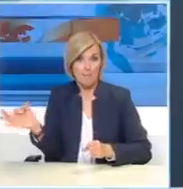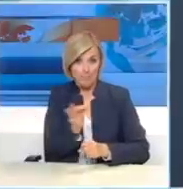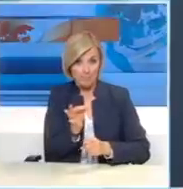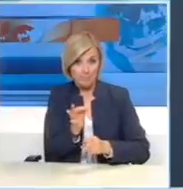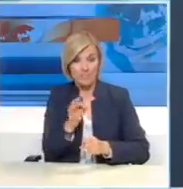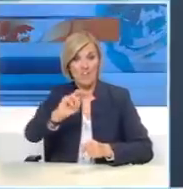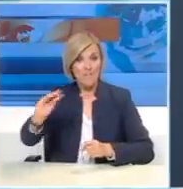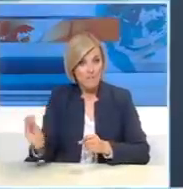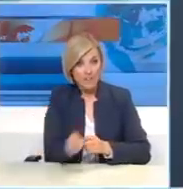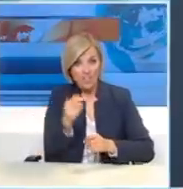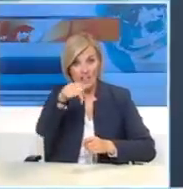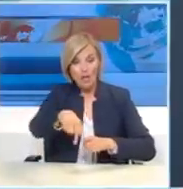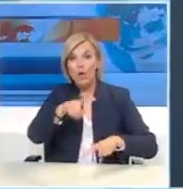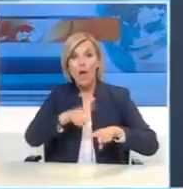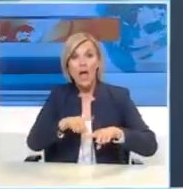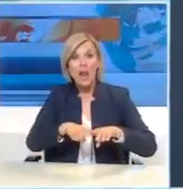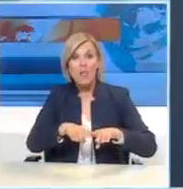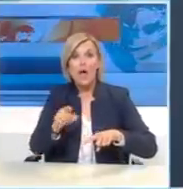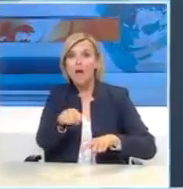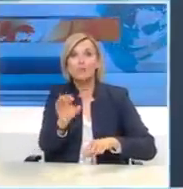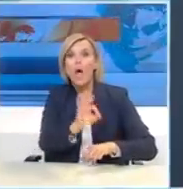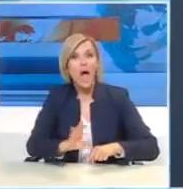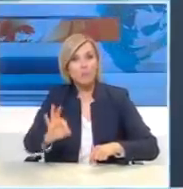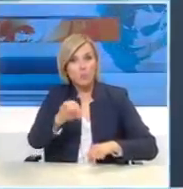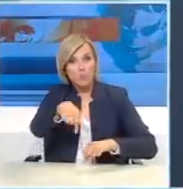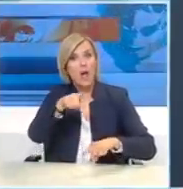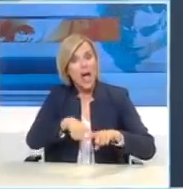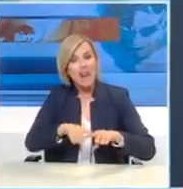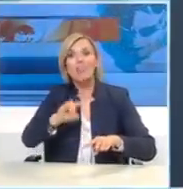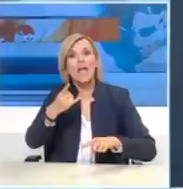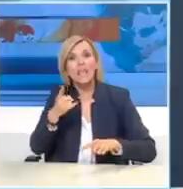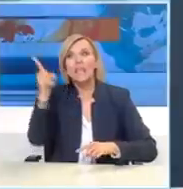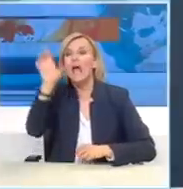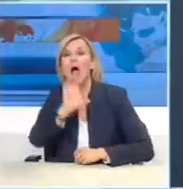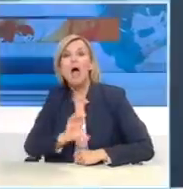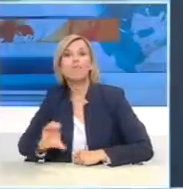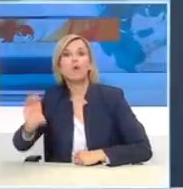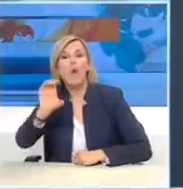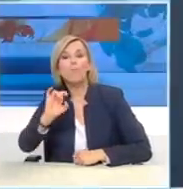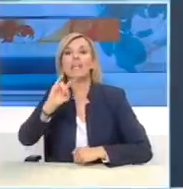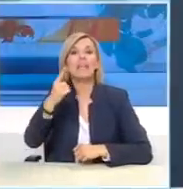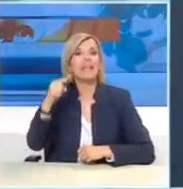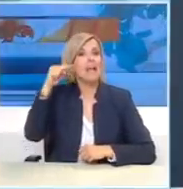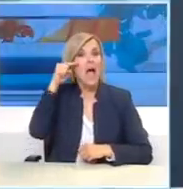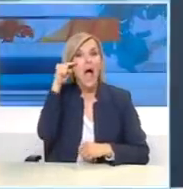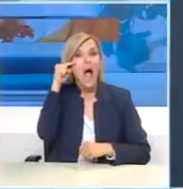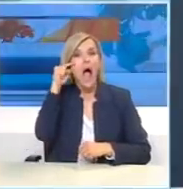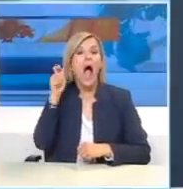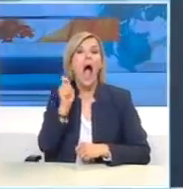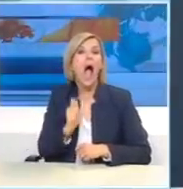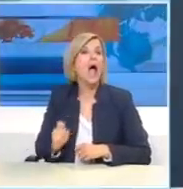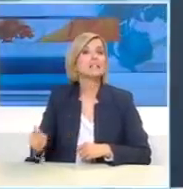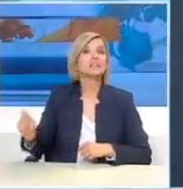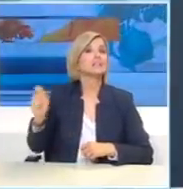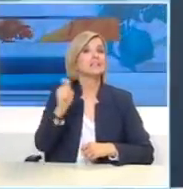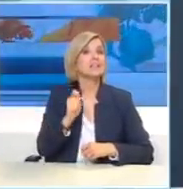ανιχνεύτηκε σε ένα ασθενή στην Ελλάδα προήλθε από μια χώρα της Ευρώπης ή μια χώρα της Ασίας. Και ακόμα περισσότερο τέτοιου είδους αναλύσεις